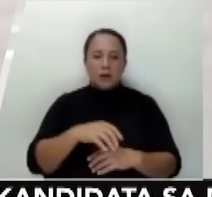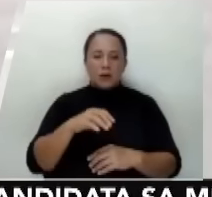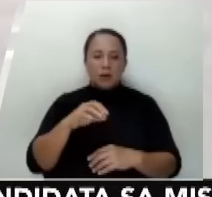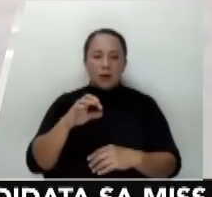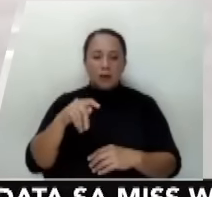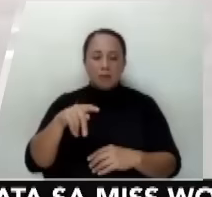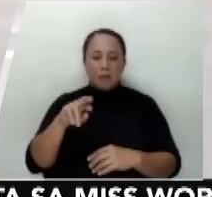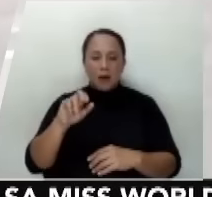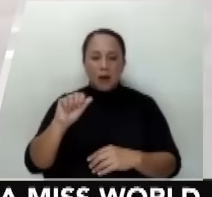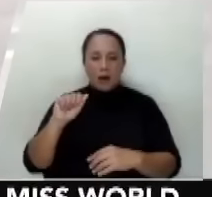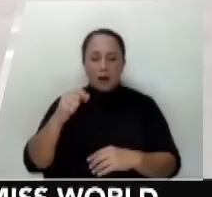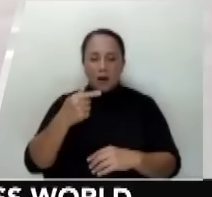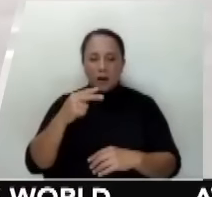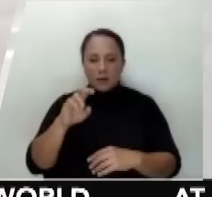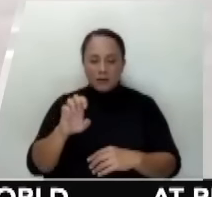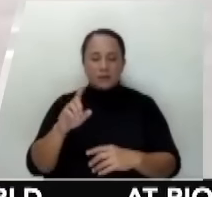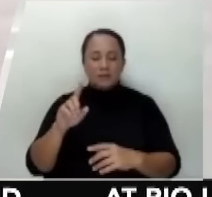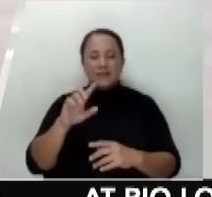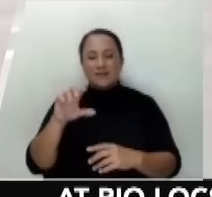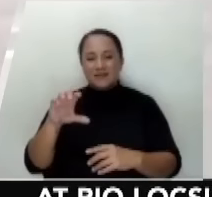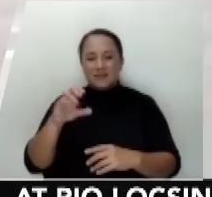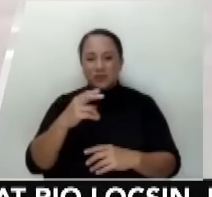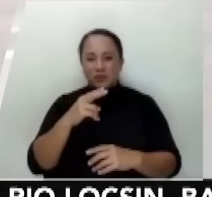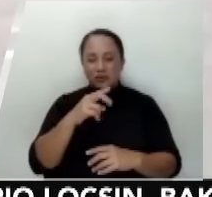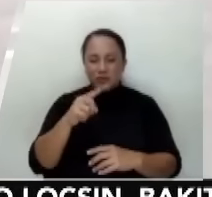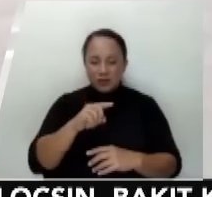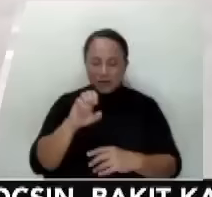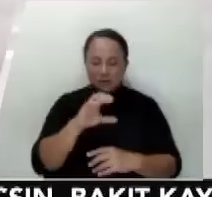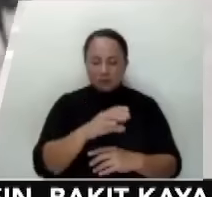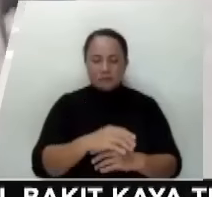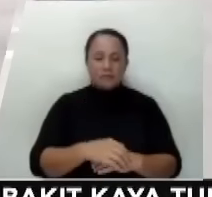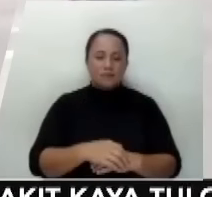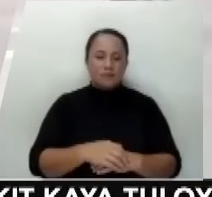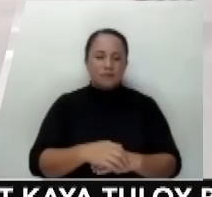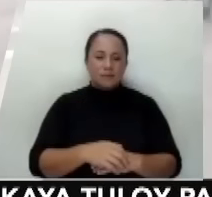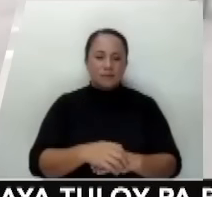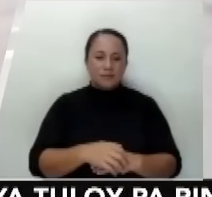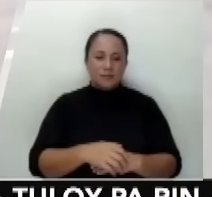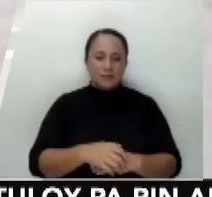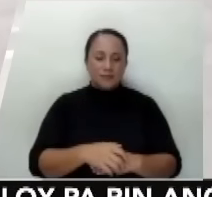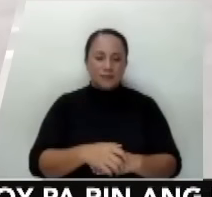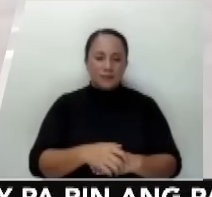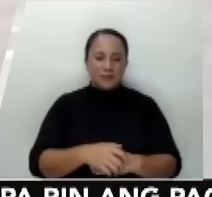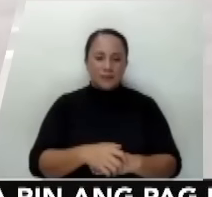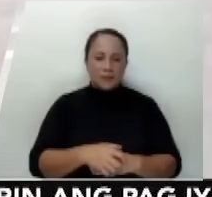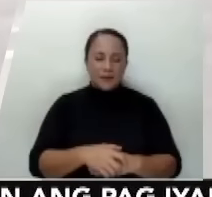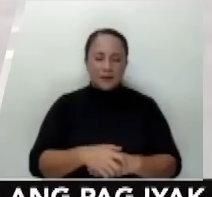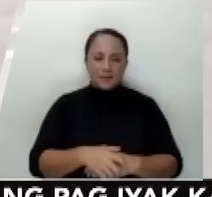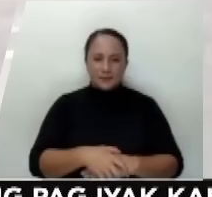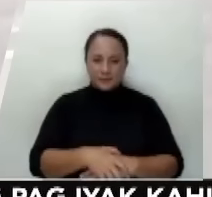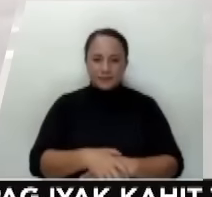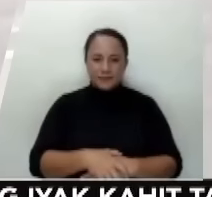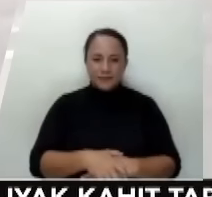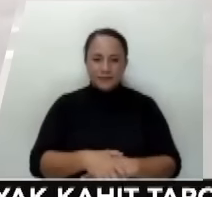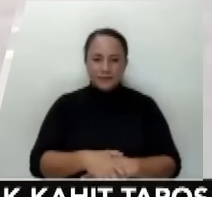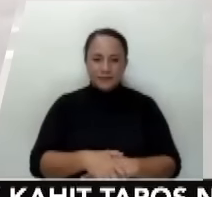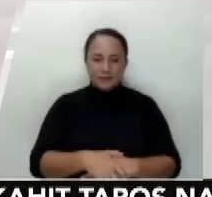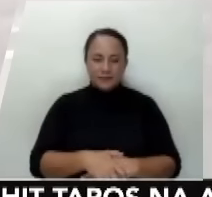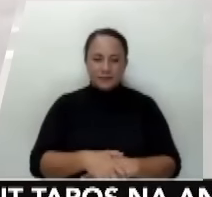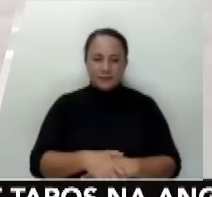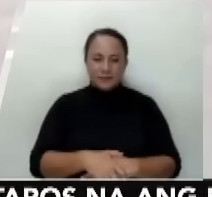visit sa Czech Republic. Yan pa rin ang latest mula dito sa Brandenburg Gate sa Berlin. Para sa GMA Integrated News, Rafi Tima